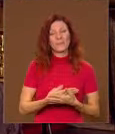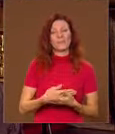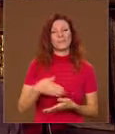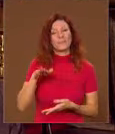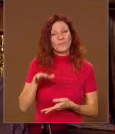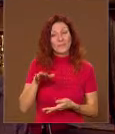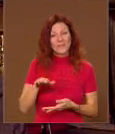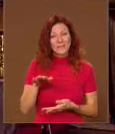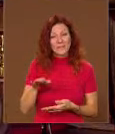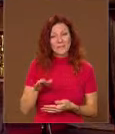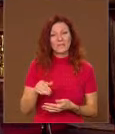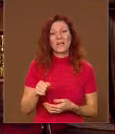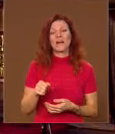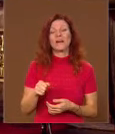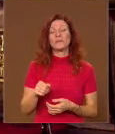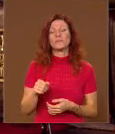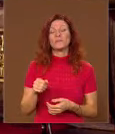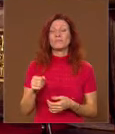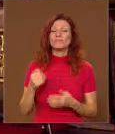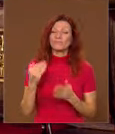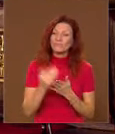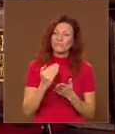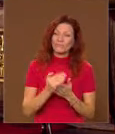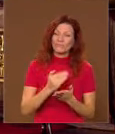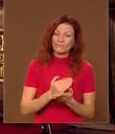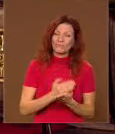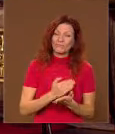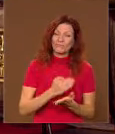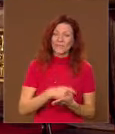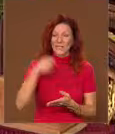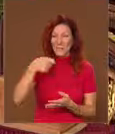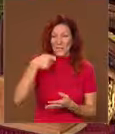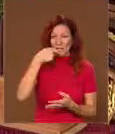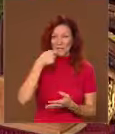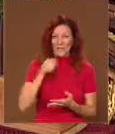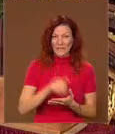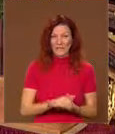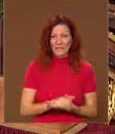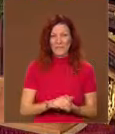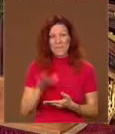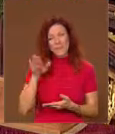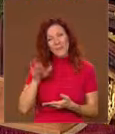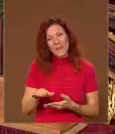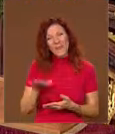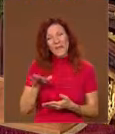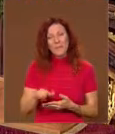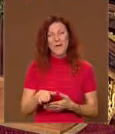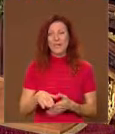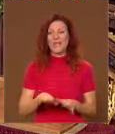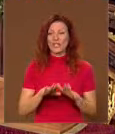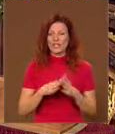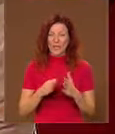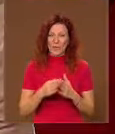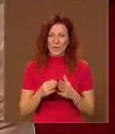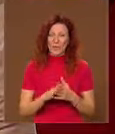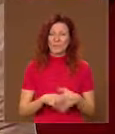това чино последование на причастяването на най-малките членове на